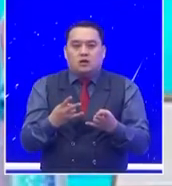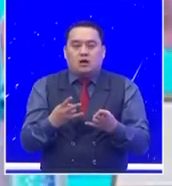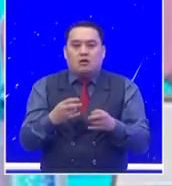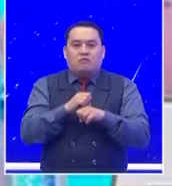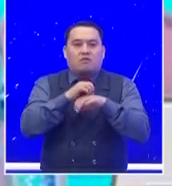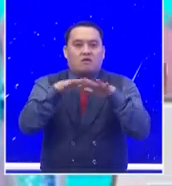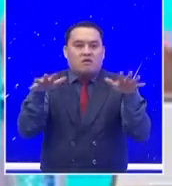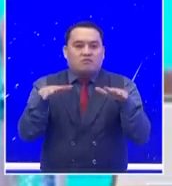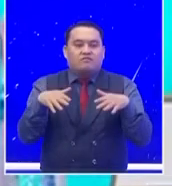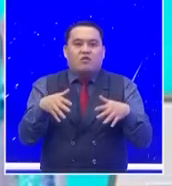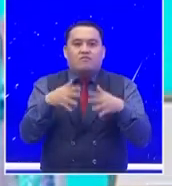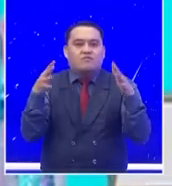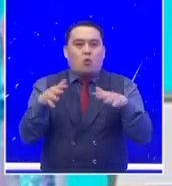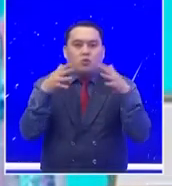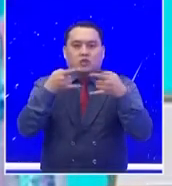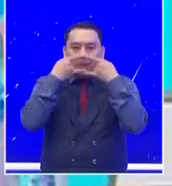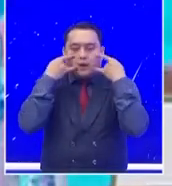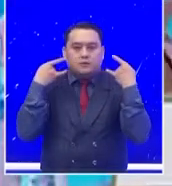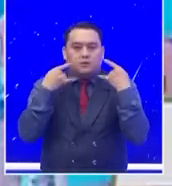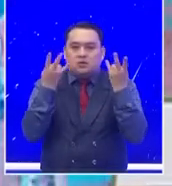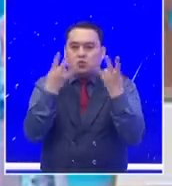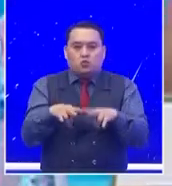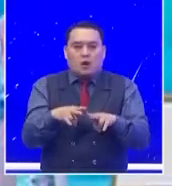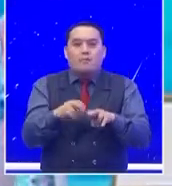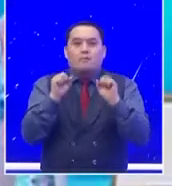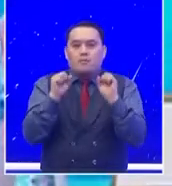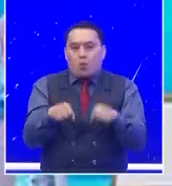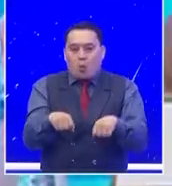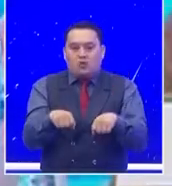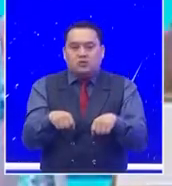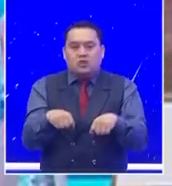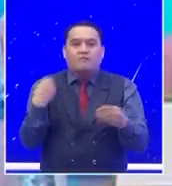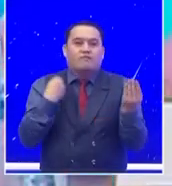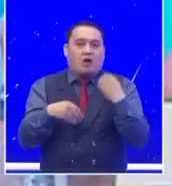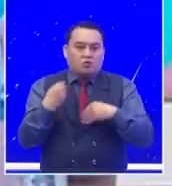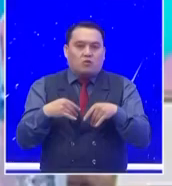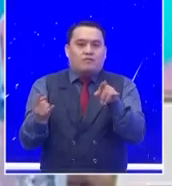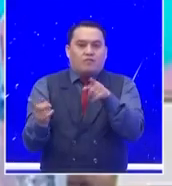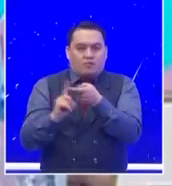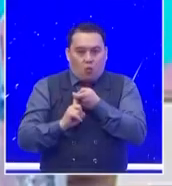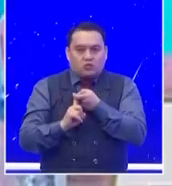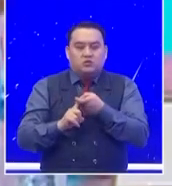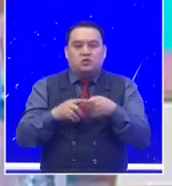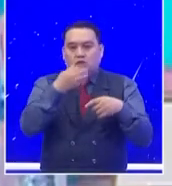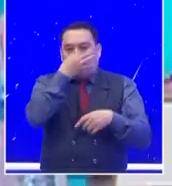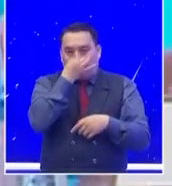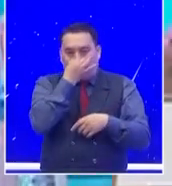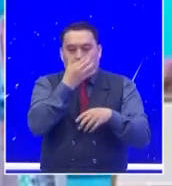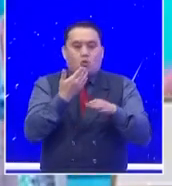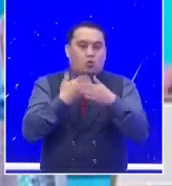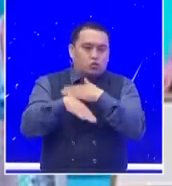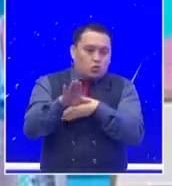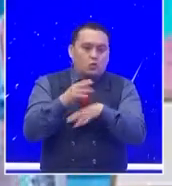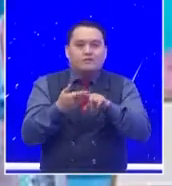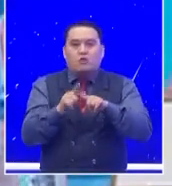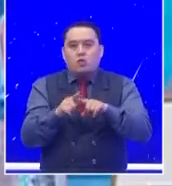которая находится в воздухе надо одевать маски то есть он может осесть на вещи вы сели чихнули ушли забыли другой